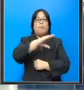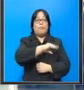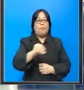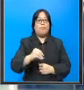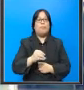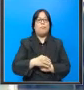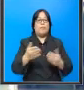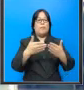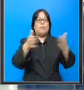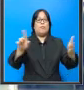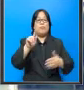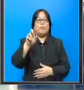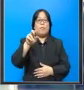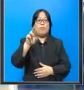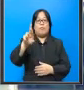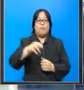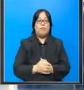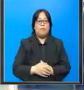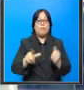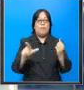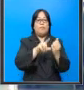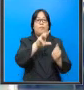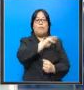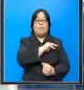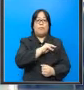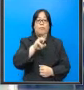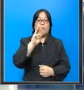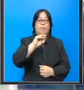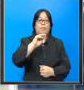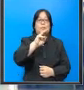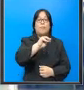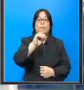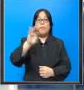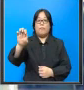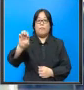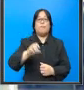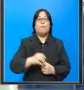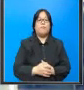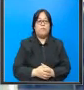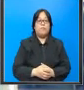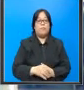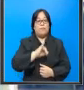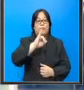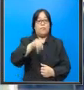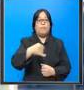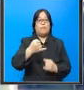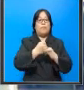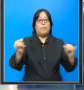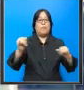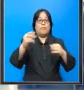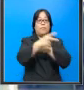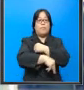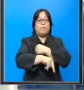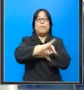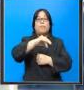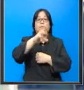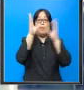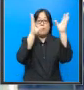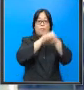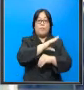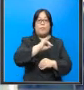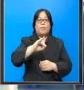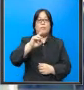kali sana dan mereka tidak my god nya dan akhirnya masalah itu berlarutan sehingga